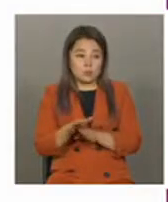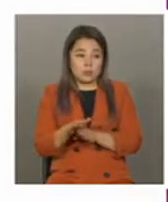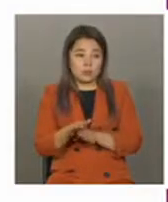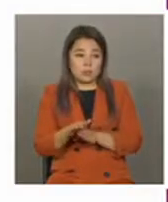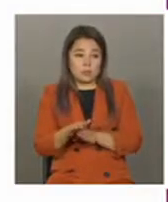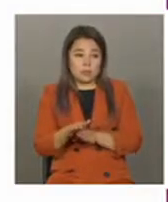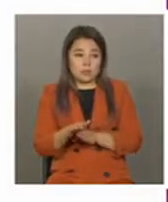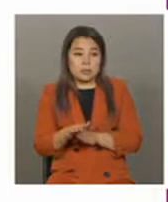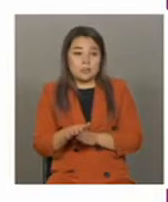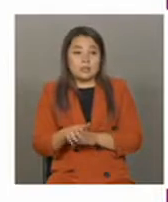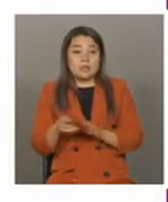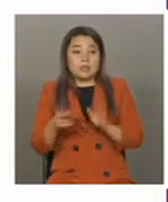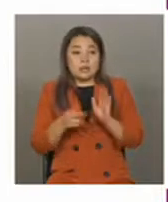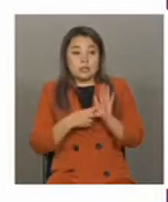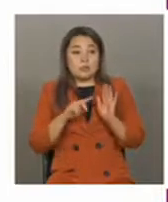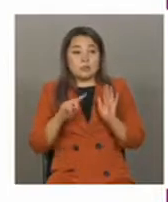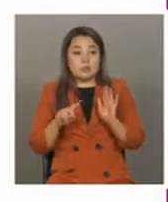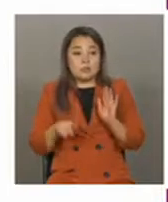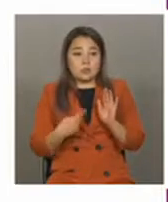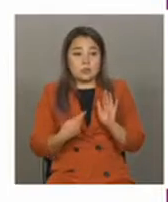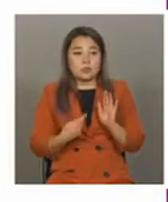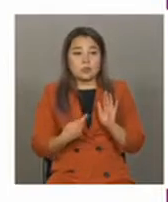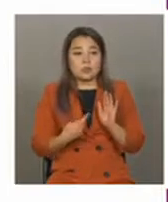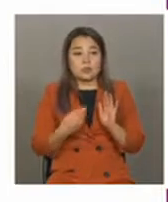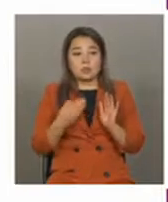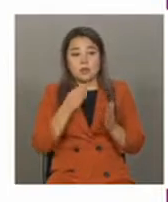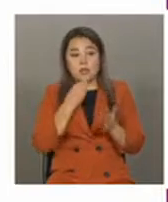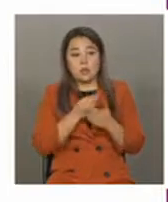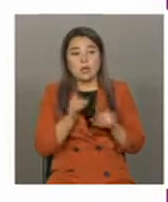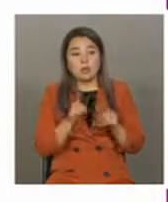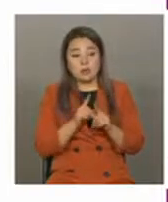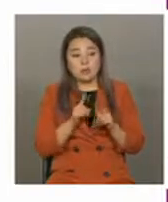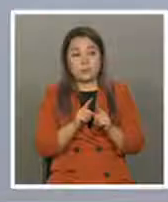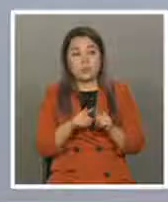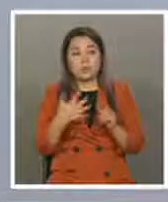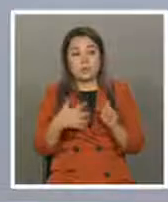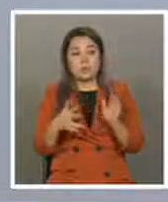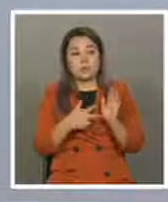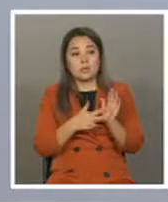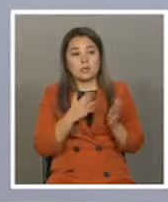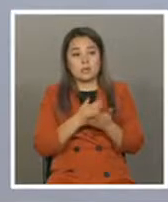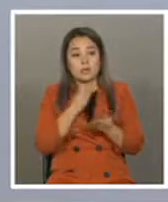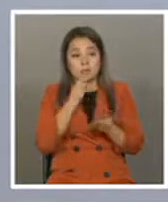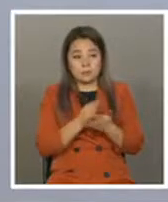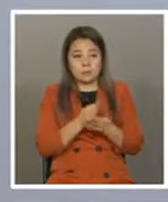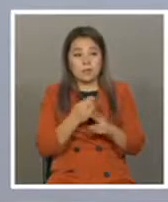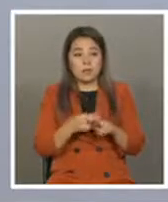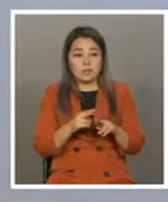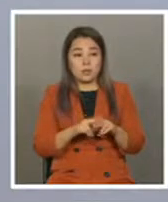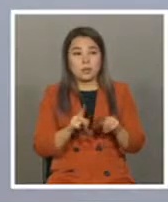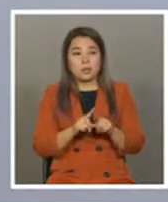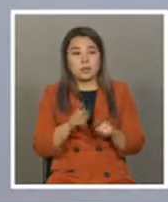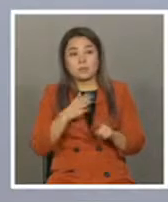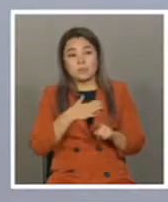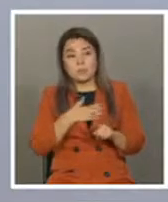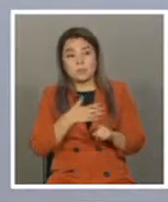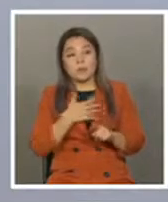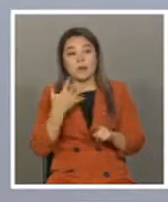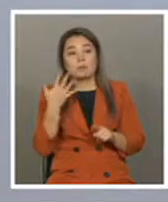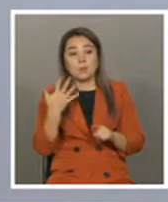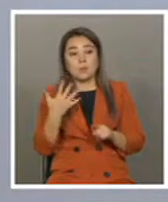де 7.125 пен 8-дің көбейтіндісі бізге 58-ді береді. Сонымен жақшаның ішінде бізде 5